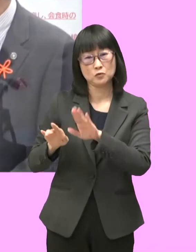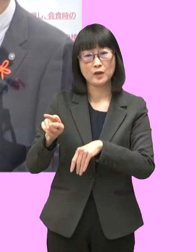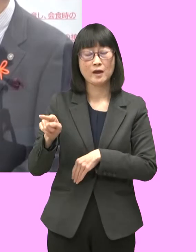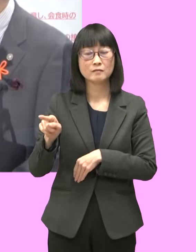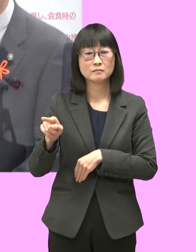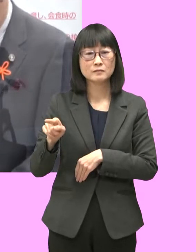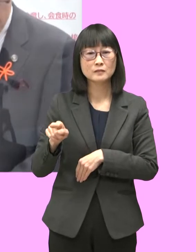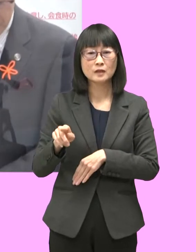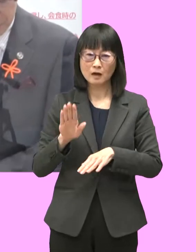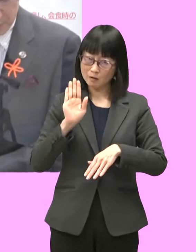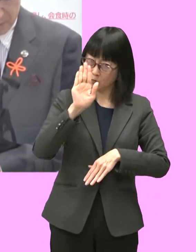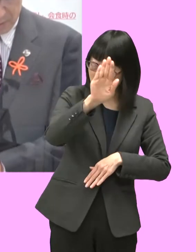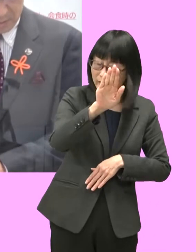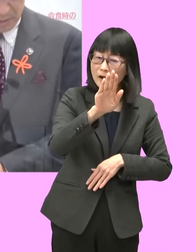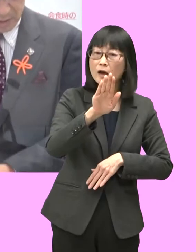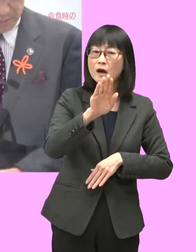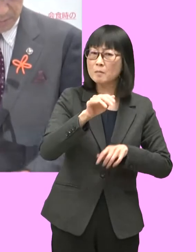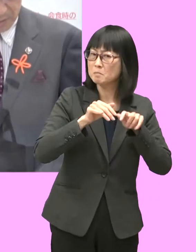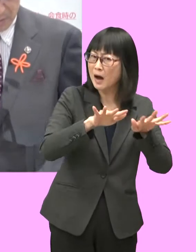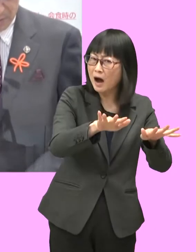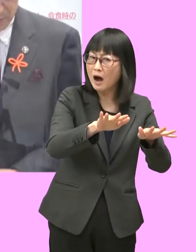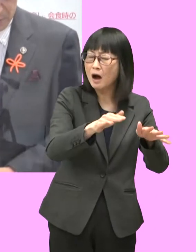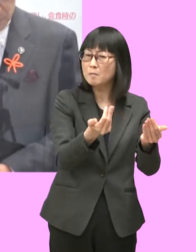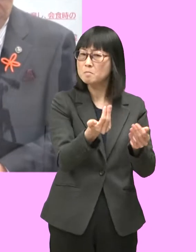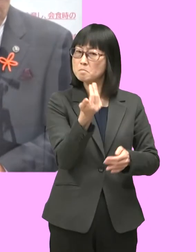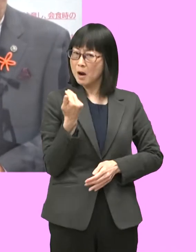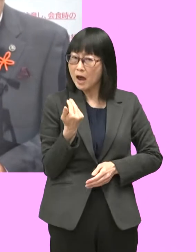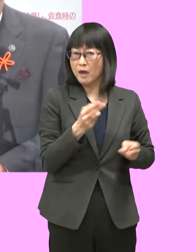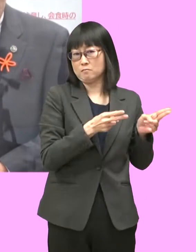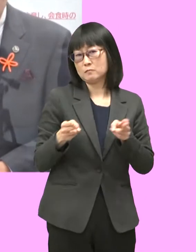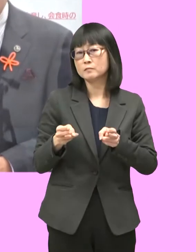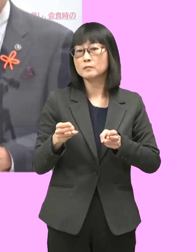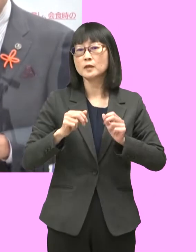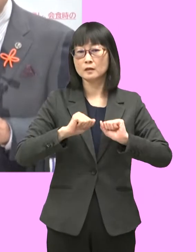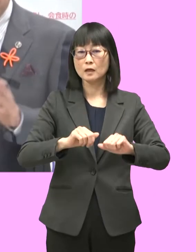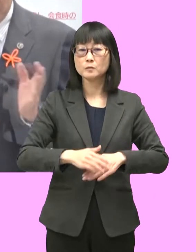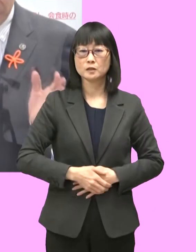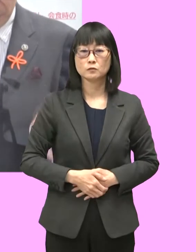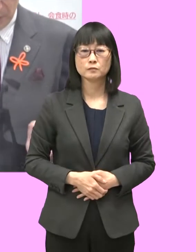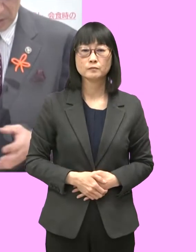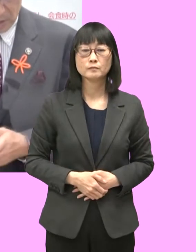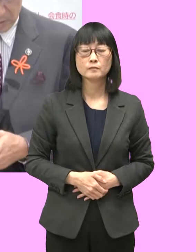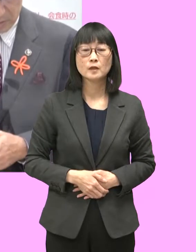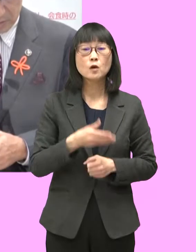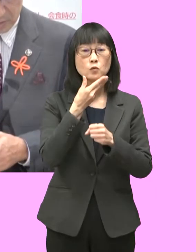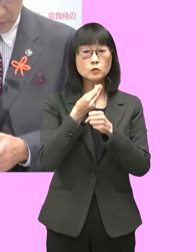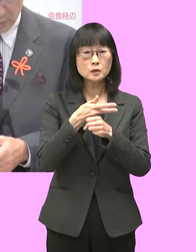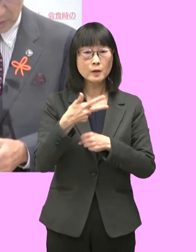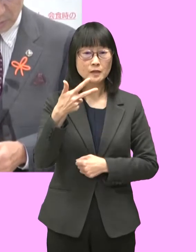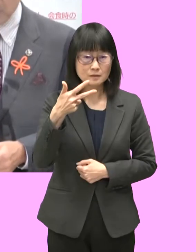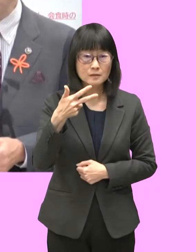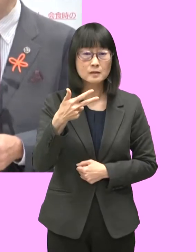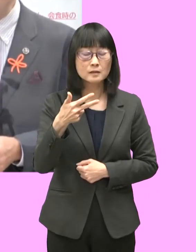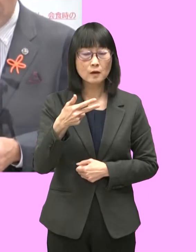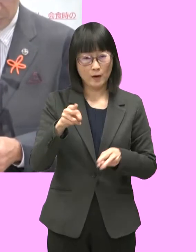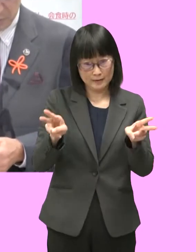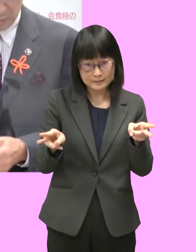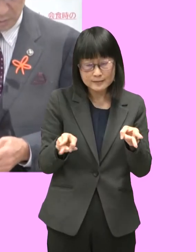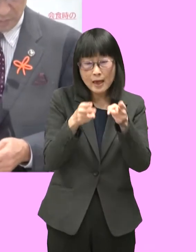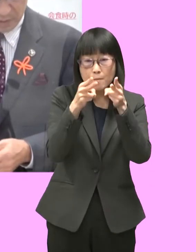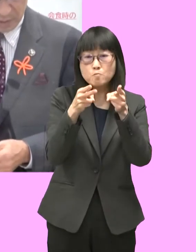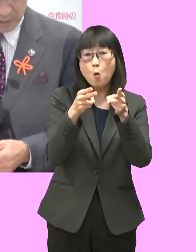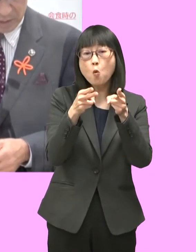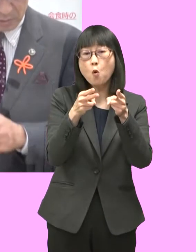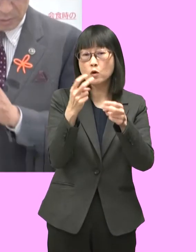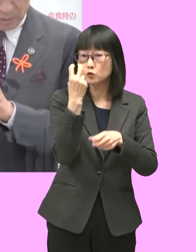りまとめたものであります。で、福島市では疫学調査応援職員という